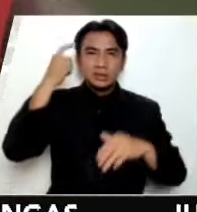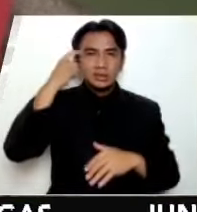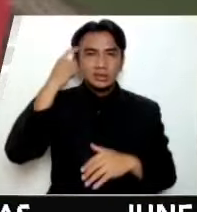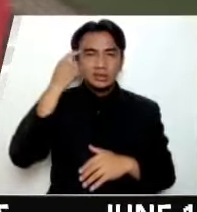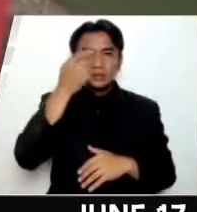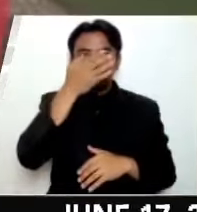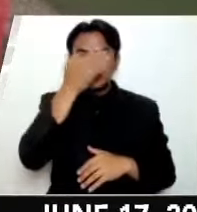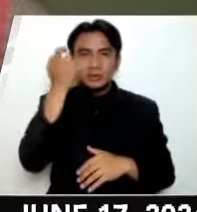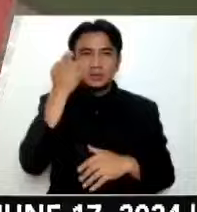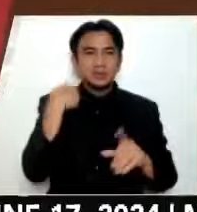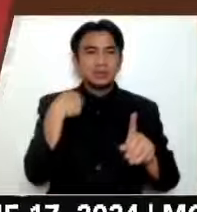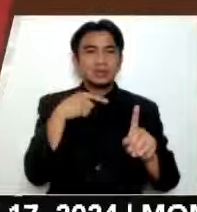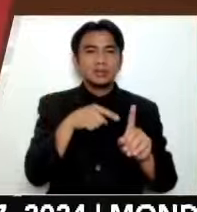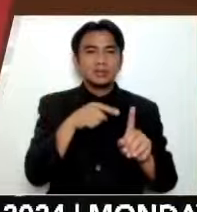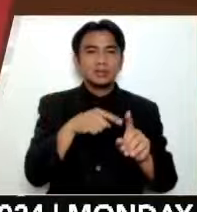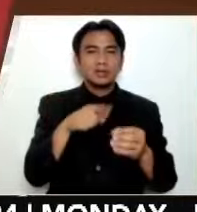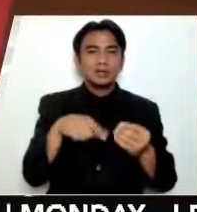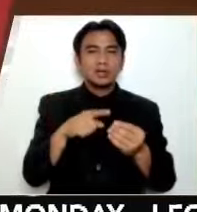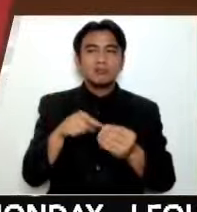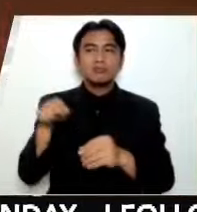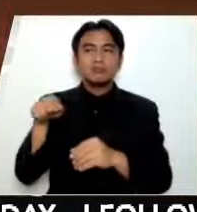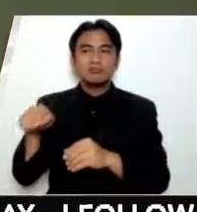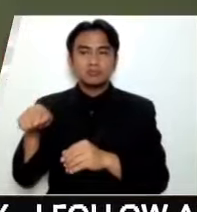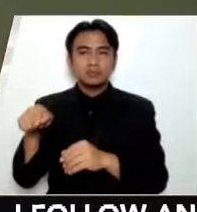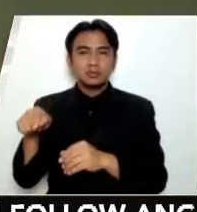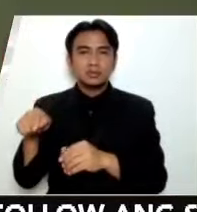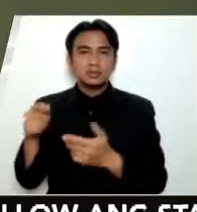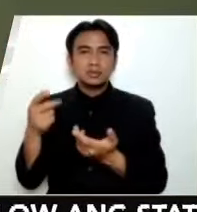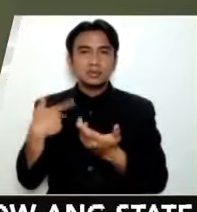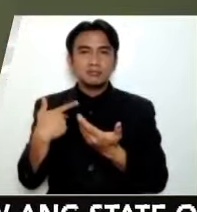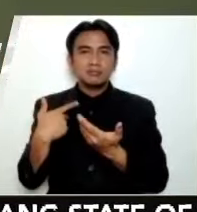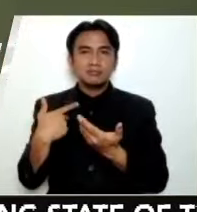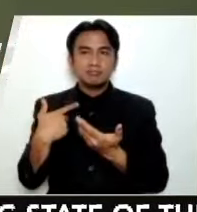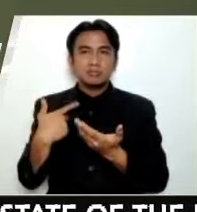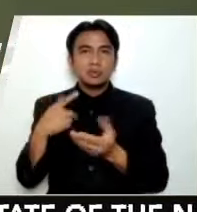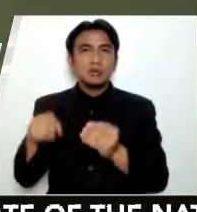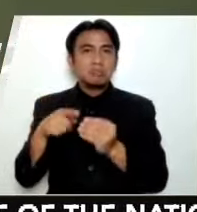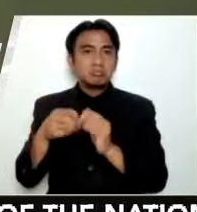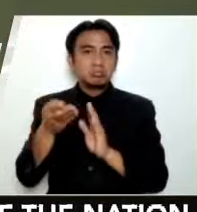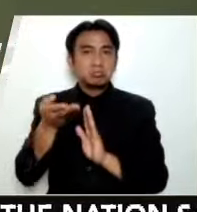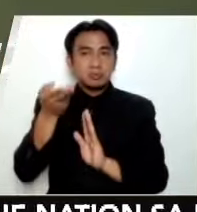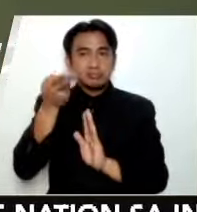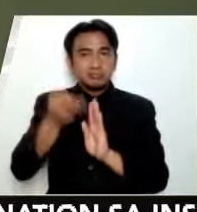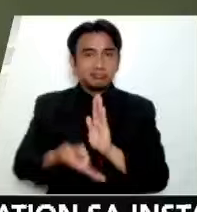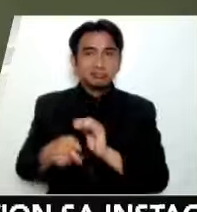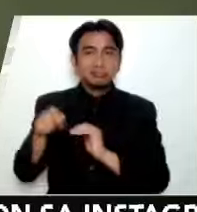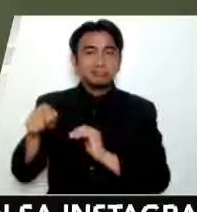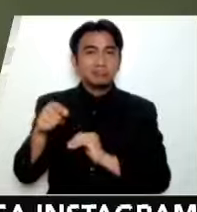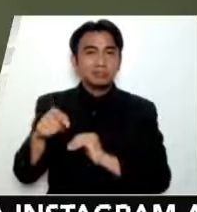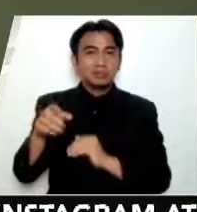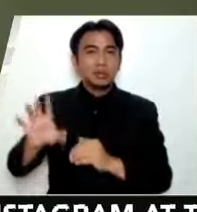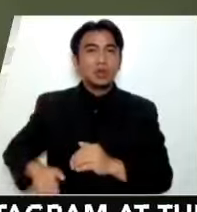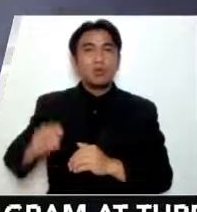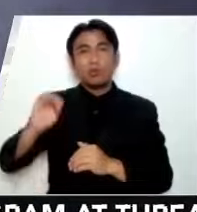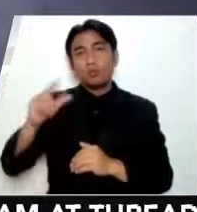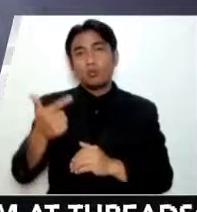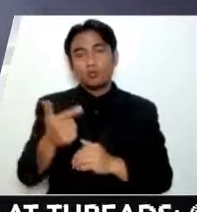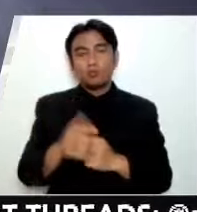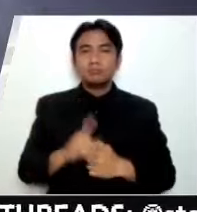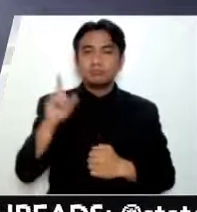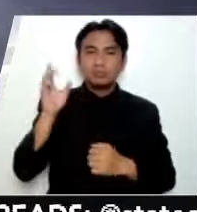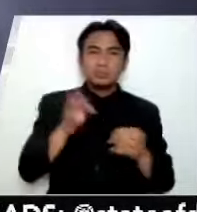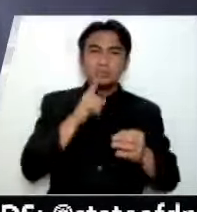memorial service company sa kanyang namayapang aso. Pamilya ko kasi yun eh. Malaki siyang part ng support system ko.